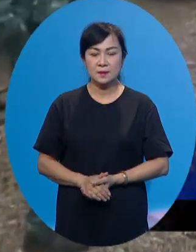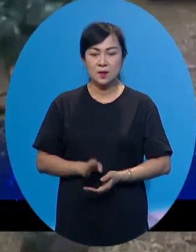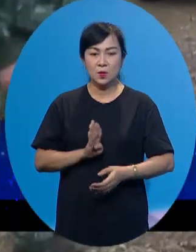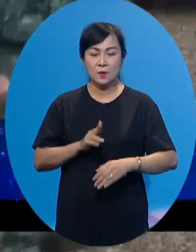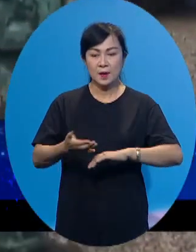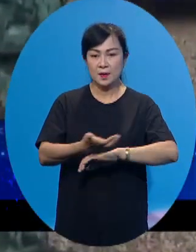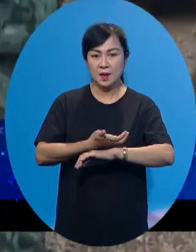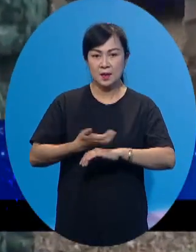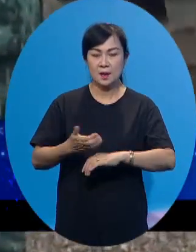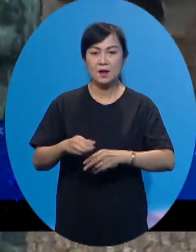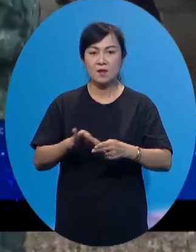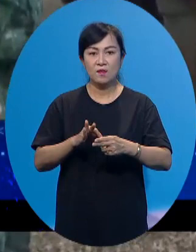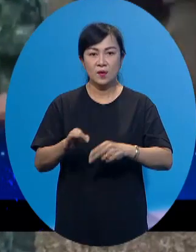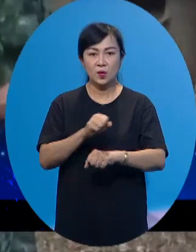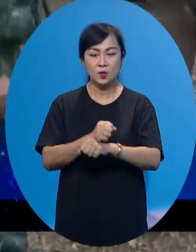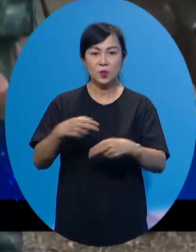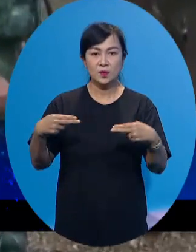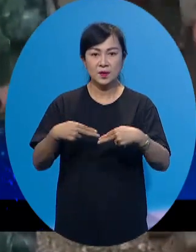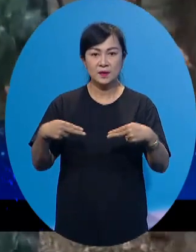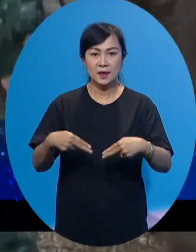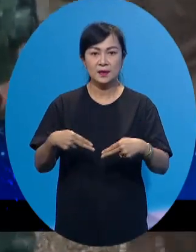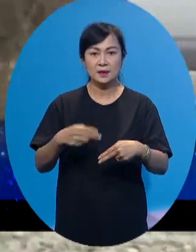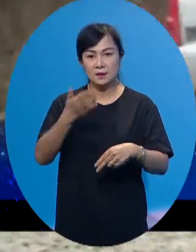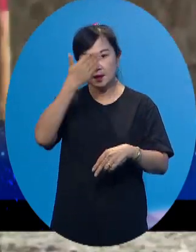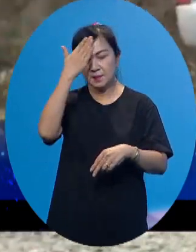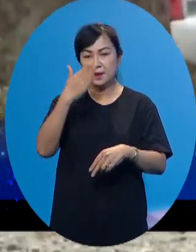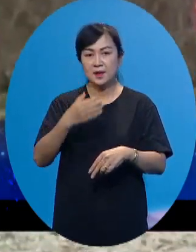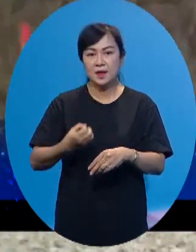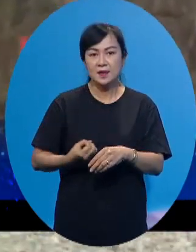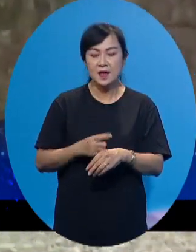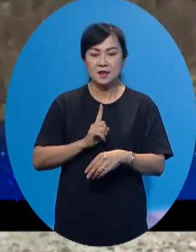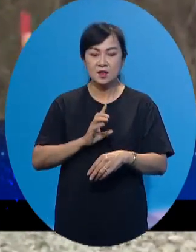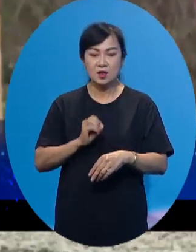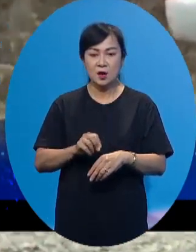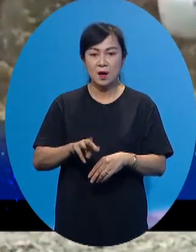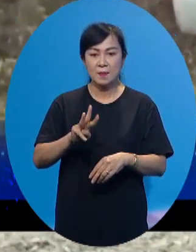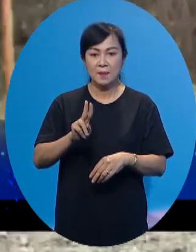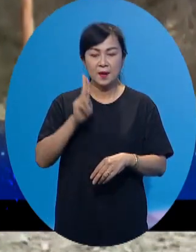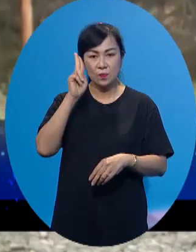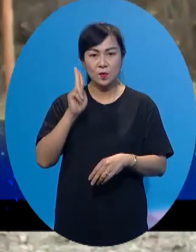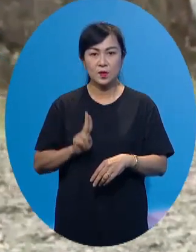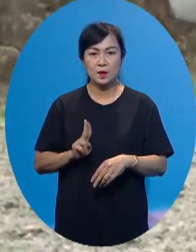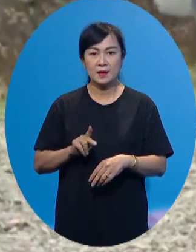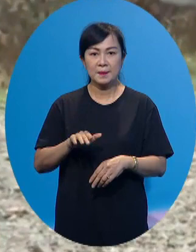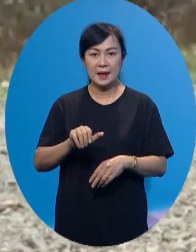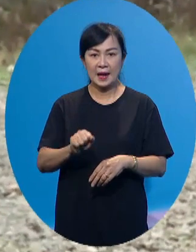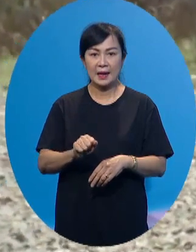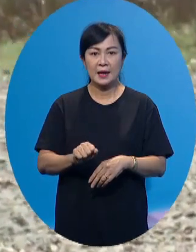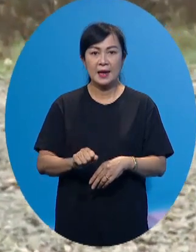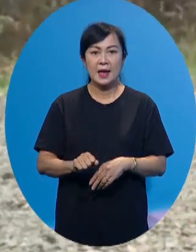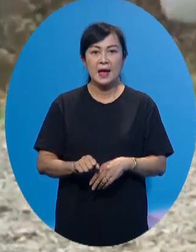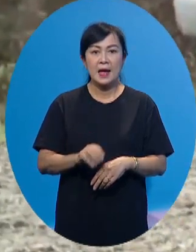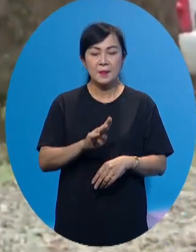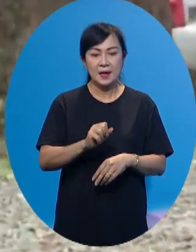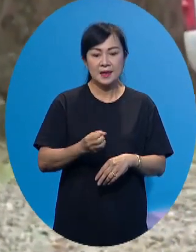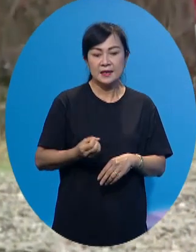Ủy ban nhà nước phụ trách vấn đề tù nhân chiến tranh của Azerbaijan cho biết, nước này đã trả tự do cho 32 quân nhân Armenia, trong khi